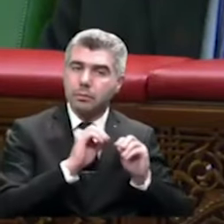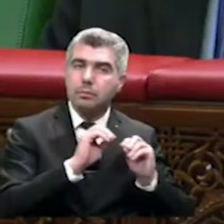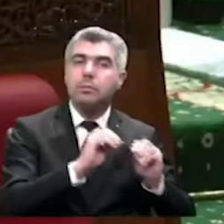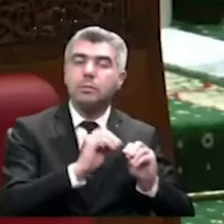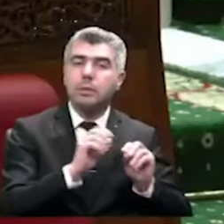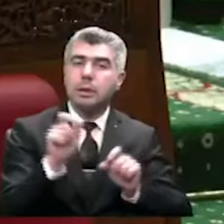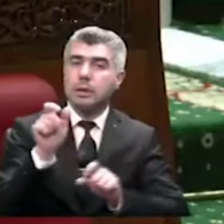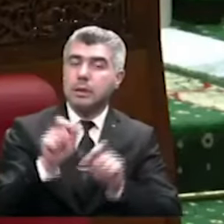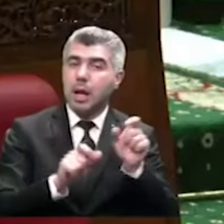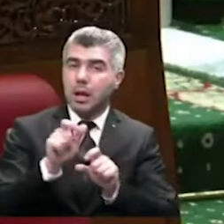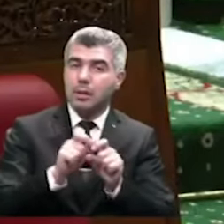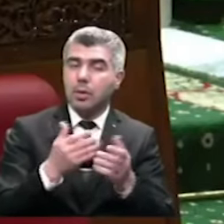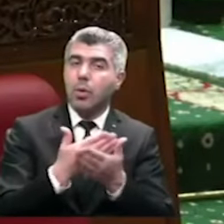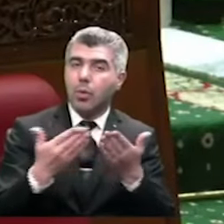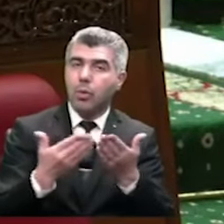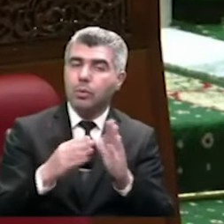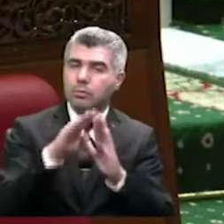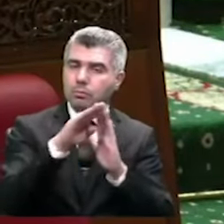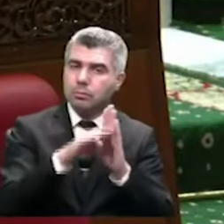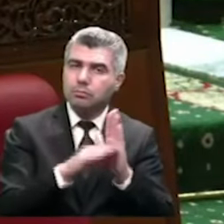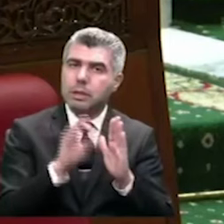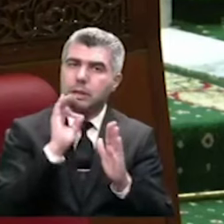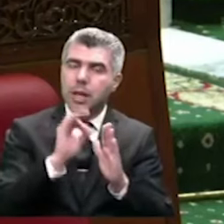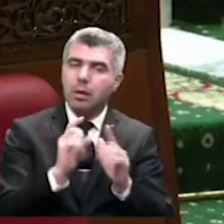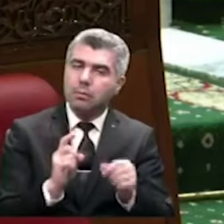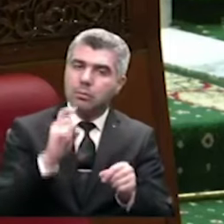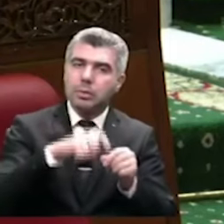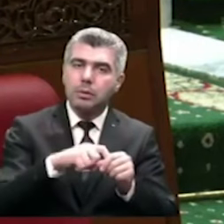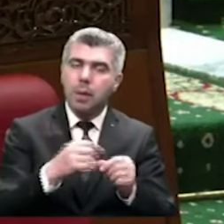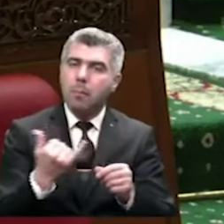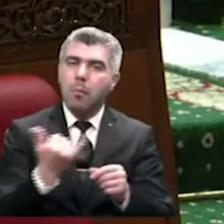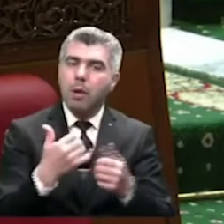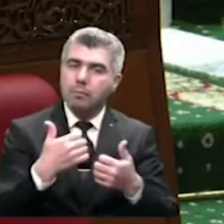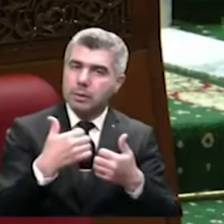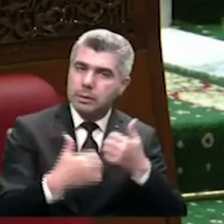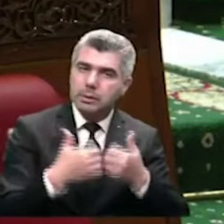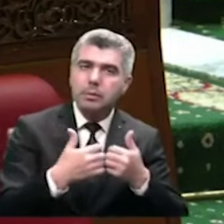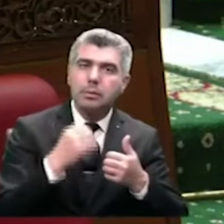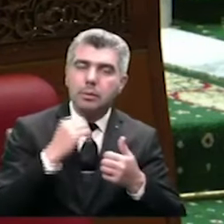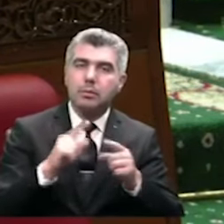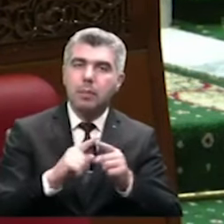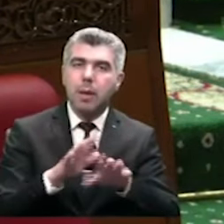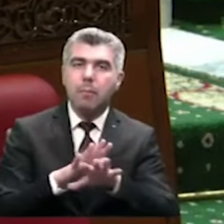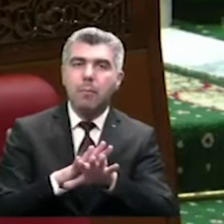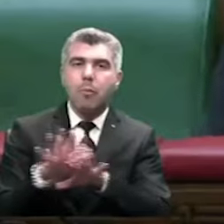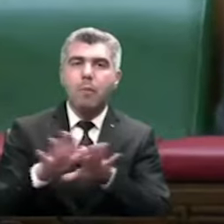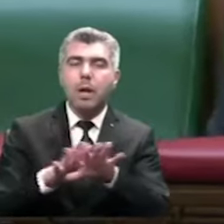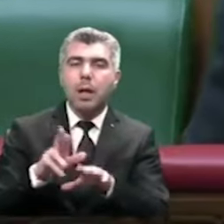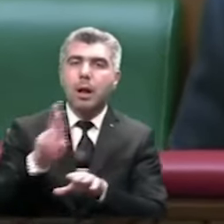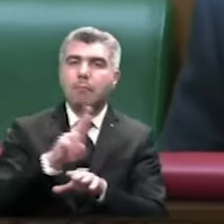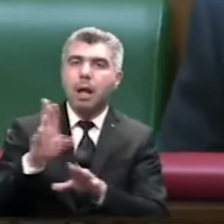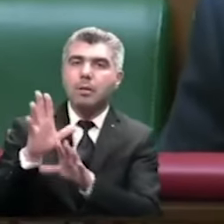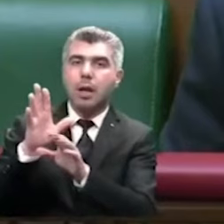ملاكها من أفراد الجماعة السلالية من أجل الانخراط في الدينامية التي أسستها المبادرات الملكية